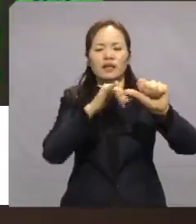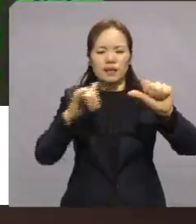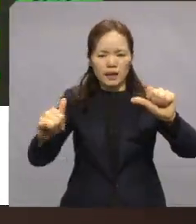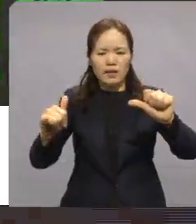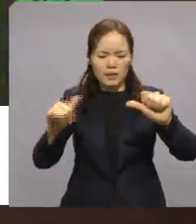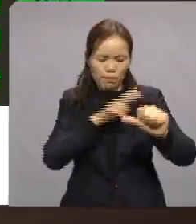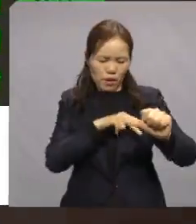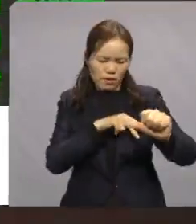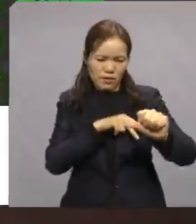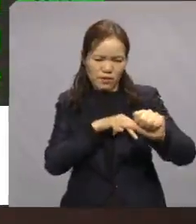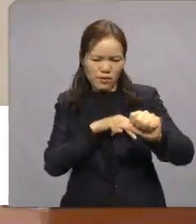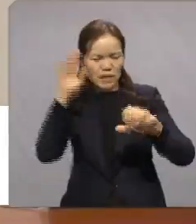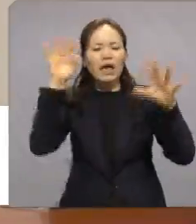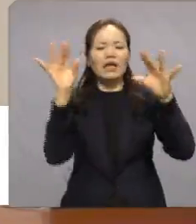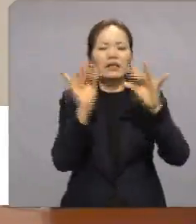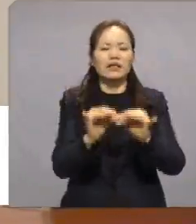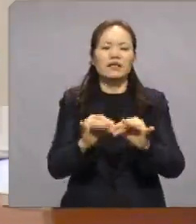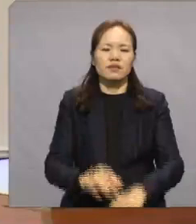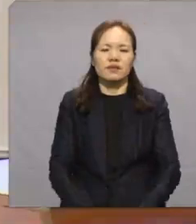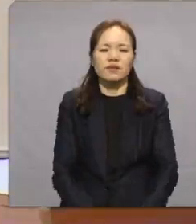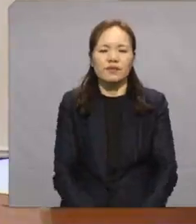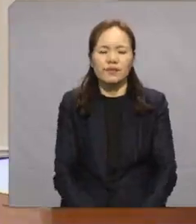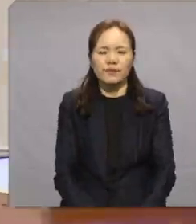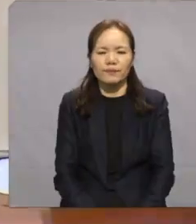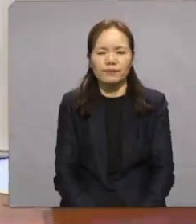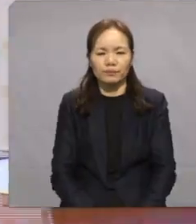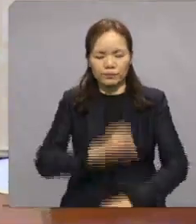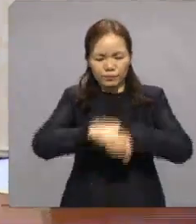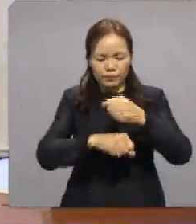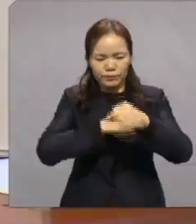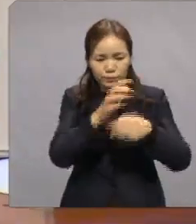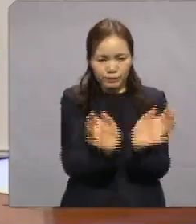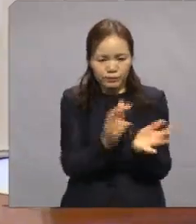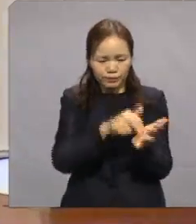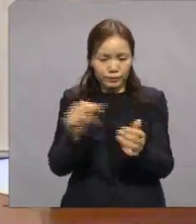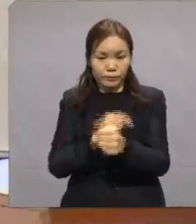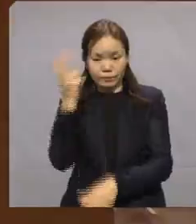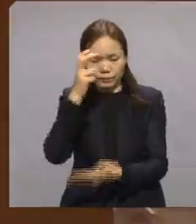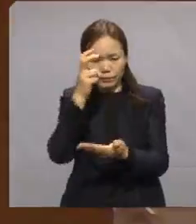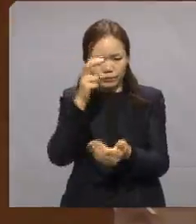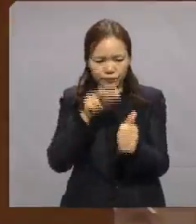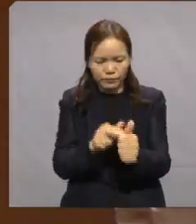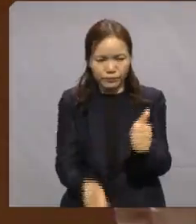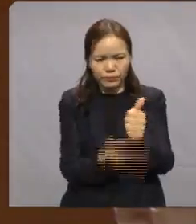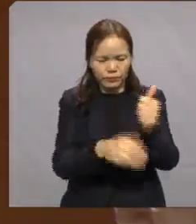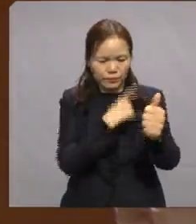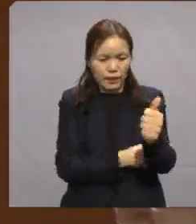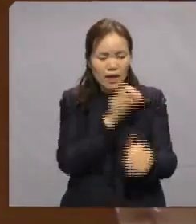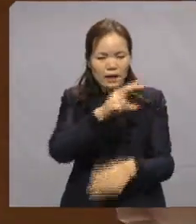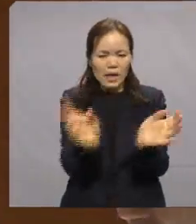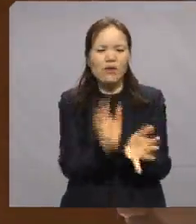한지아 의원 등 다섯명이 찬성표를 던졌습니다 민주당은 특검 후보자 추천권을 야권으로